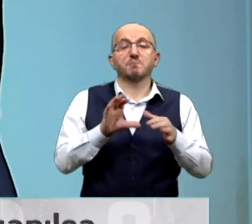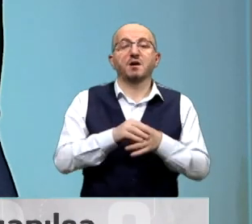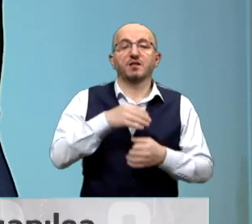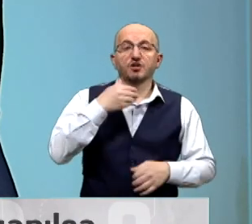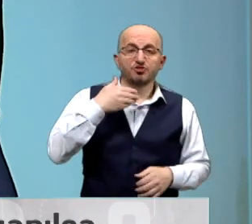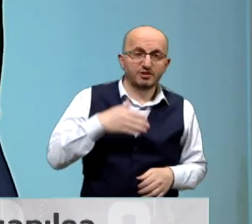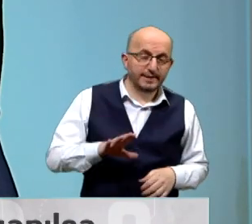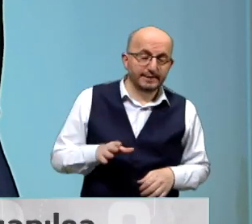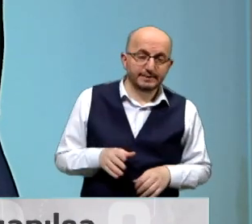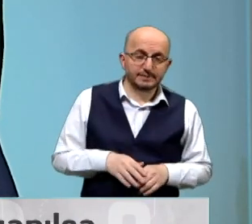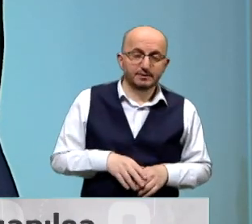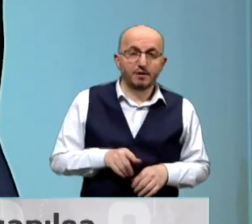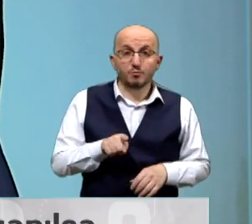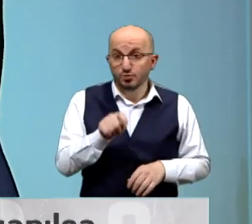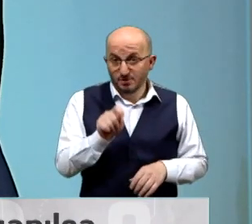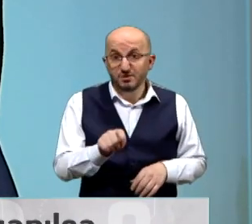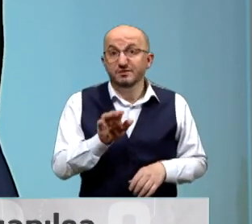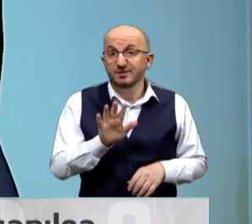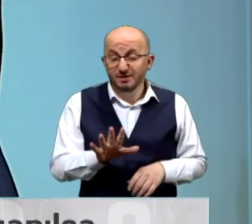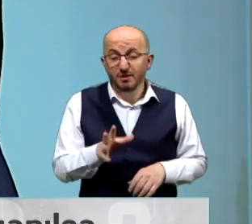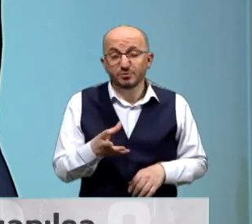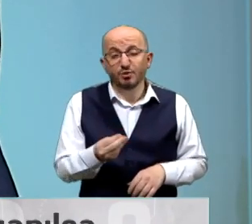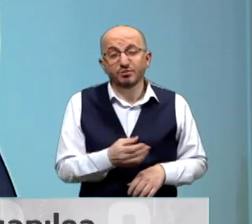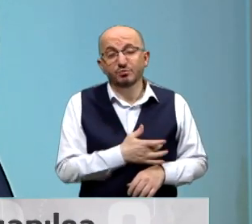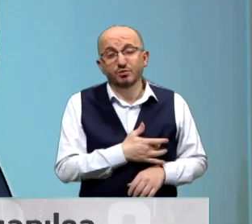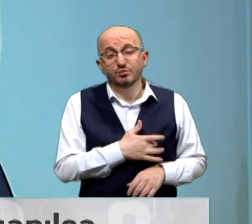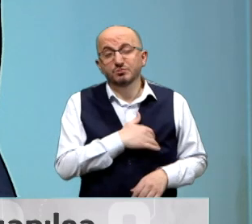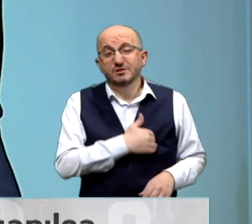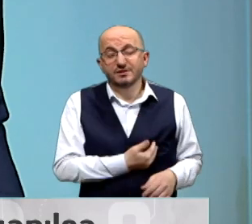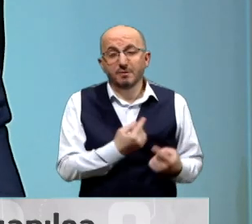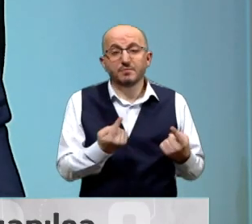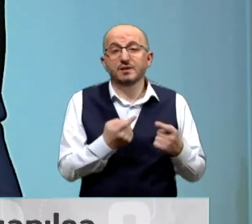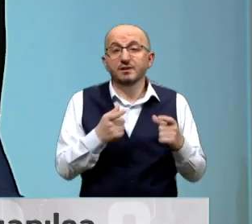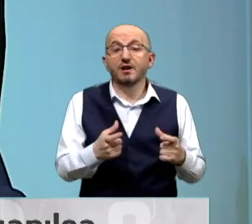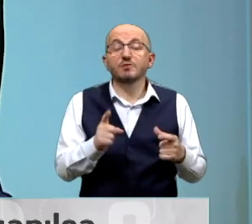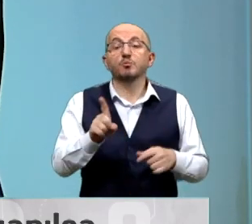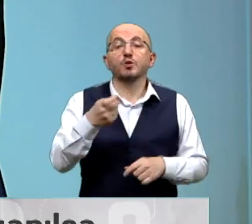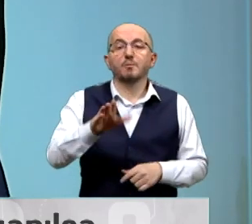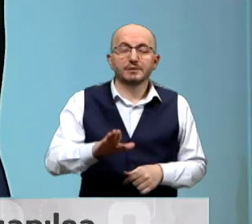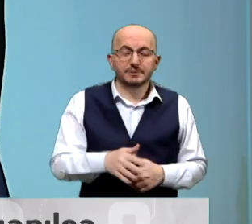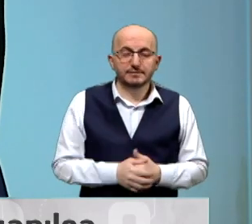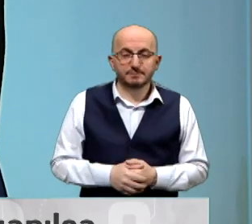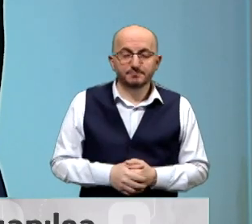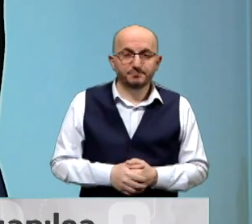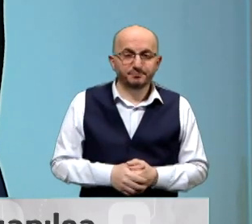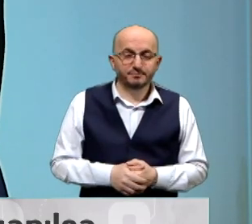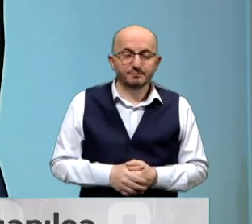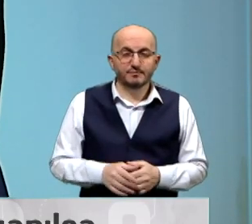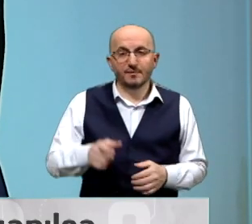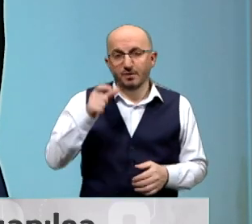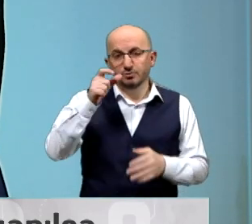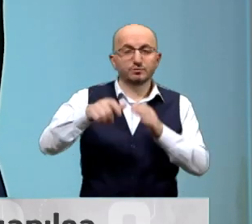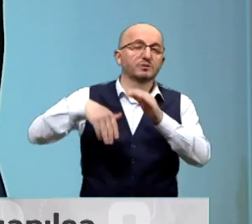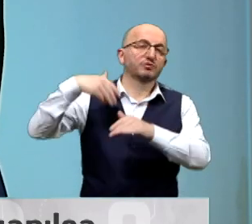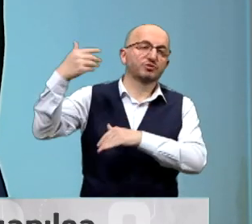diyor ki bunu yapacağız ama çok da böyle gönlümüze yatan bir yer bulamadık ama duyuyoruz ki işte yurt dışında